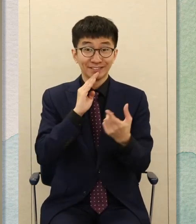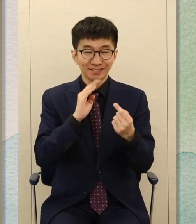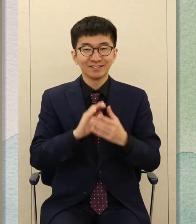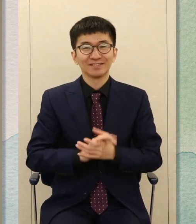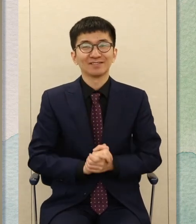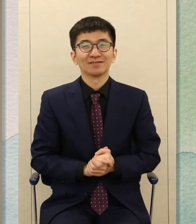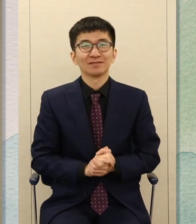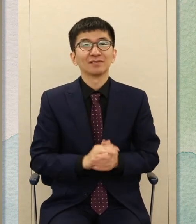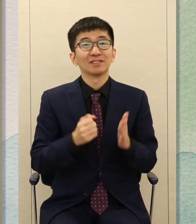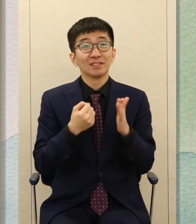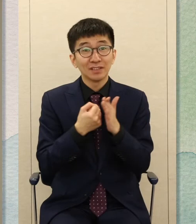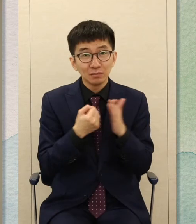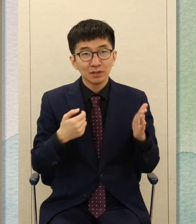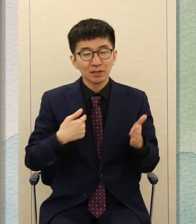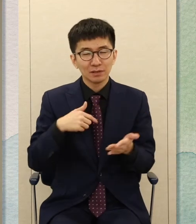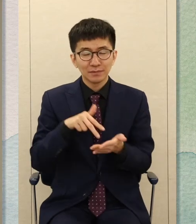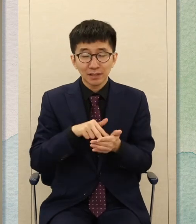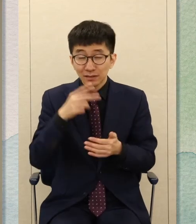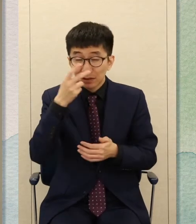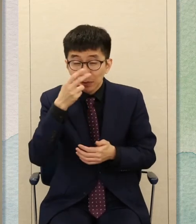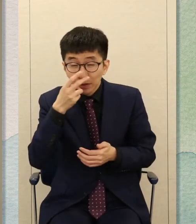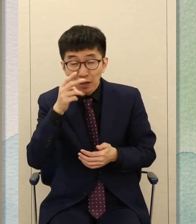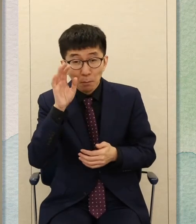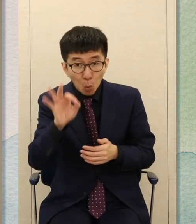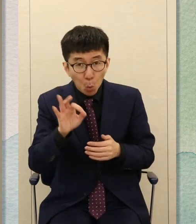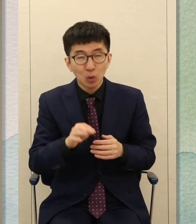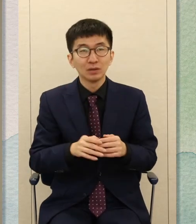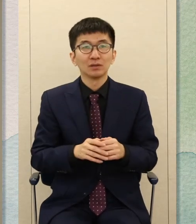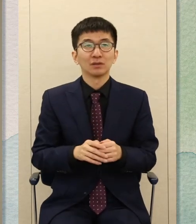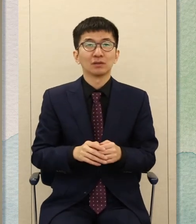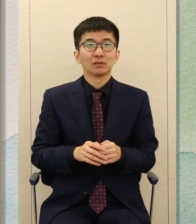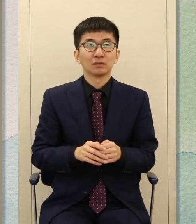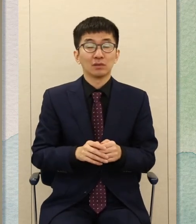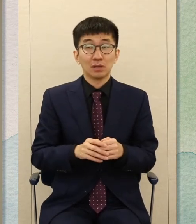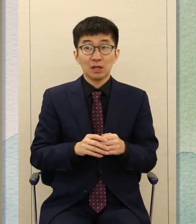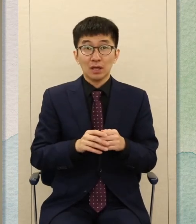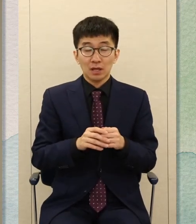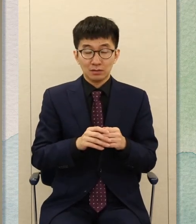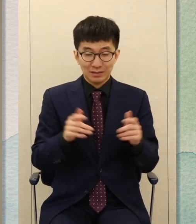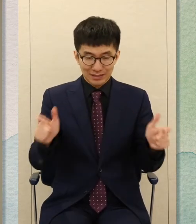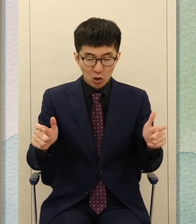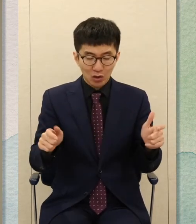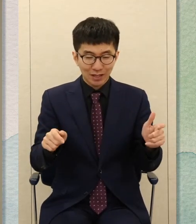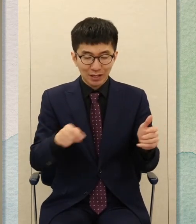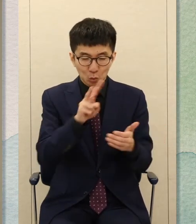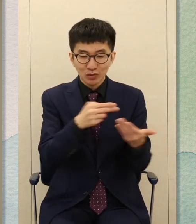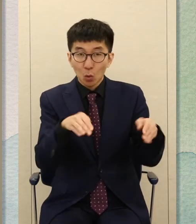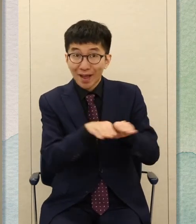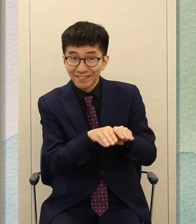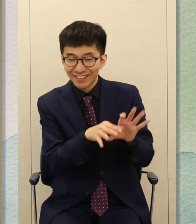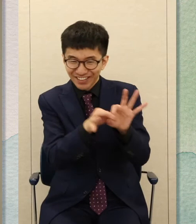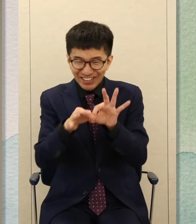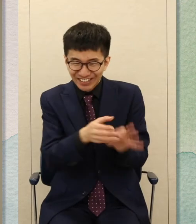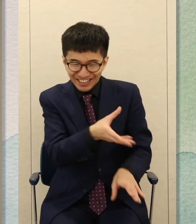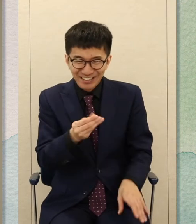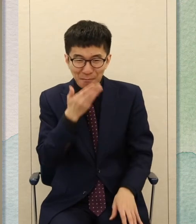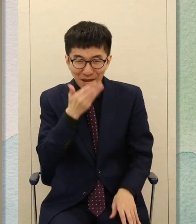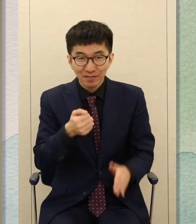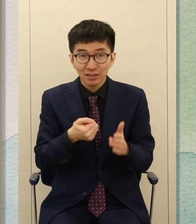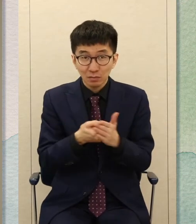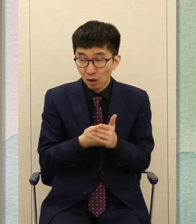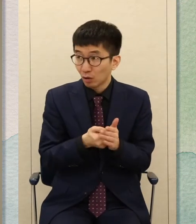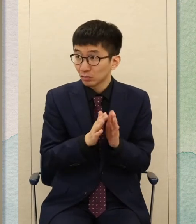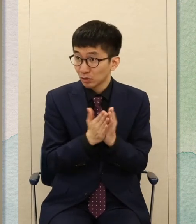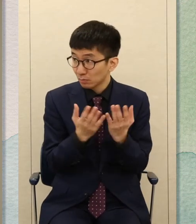그래서 가능하면 저는 검색을 해서 지역에 이제 요새는 관내 대출이 되니까 지역의 도서관에 골고루 읽는